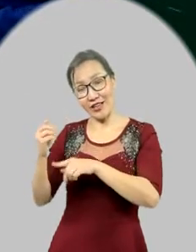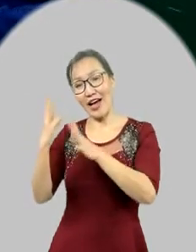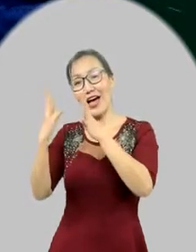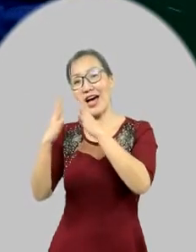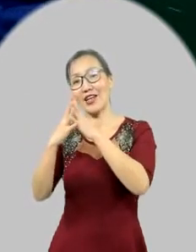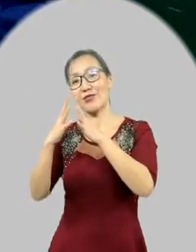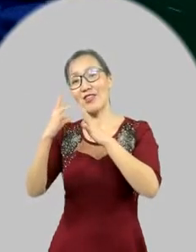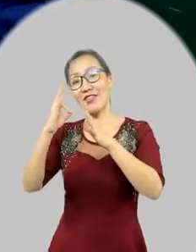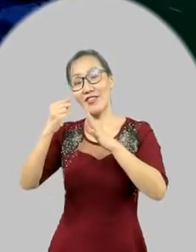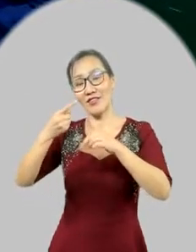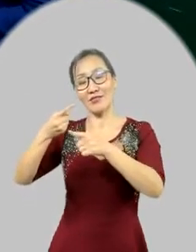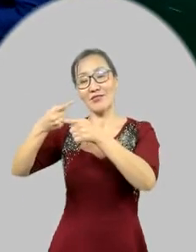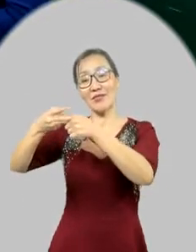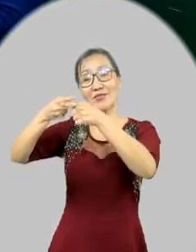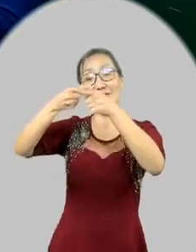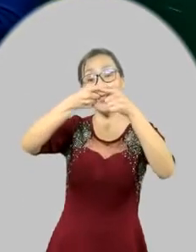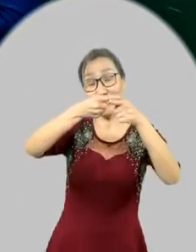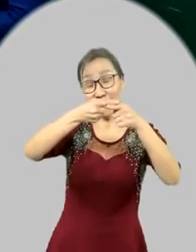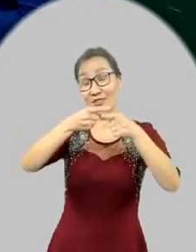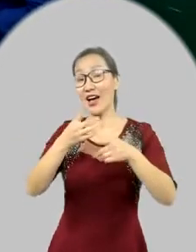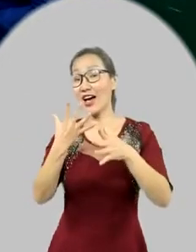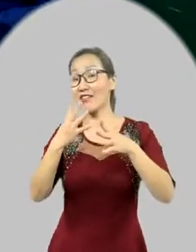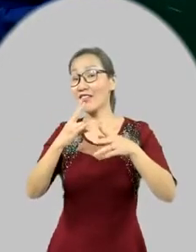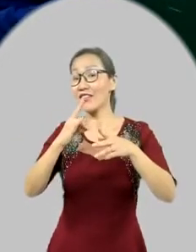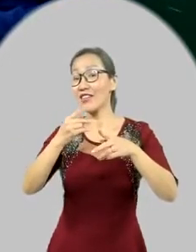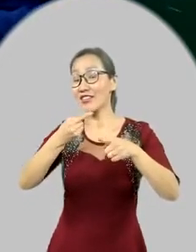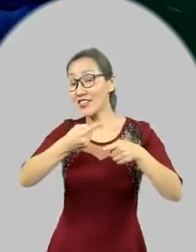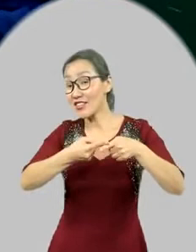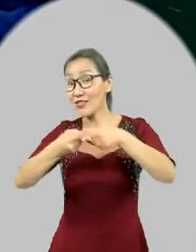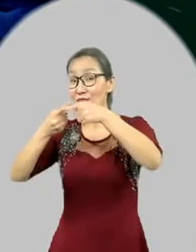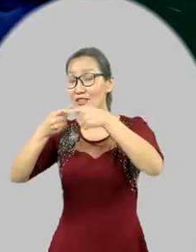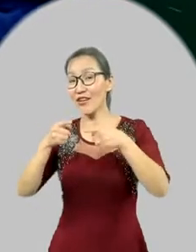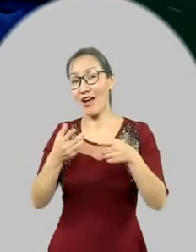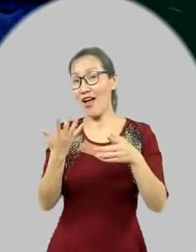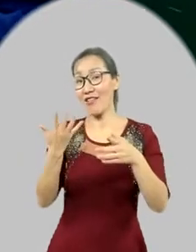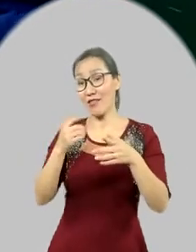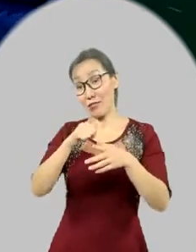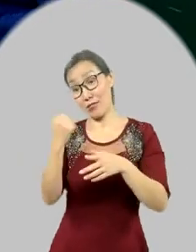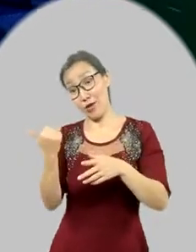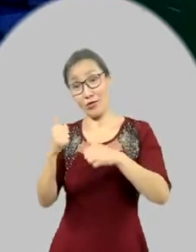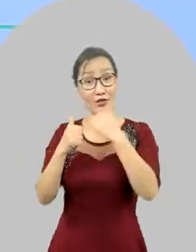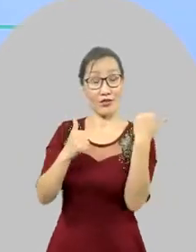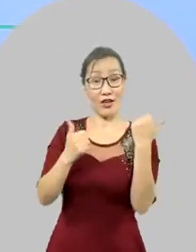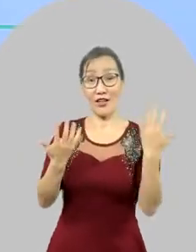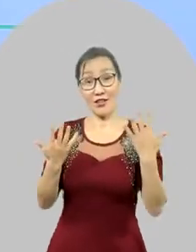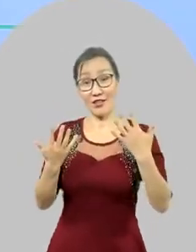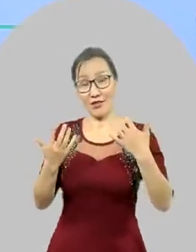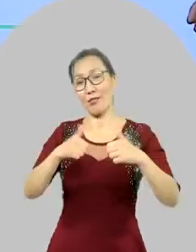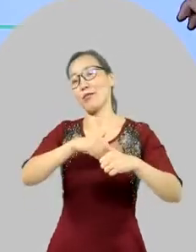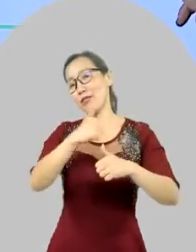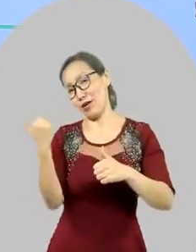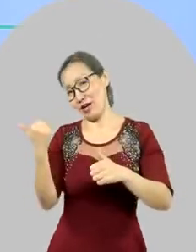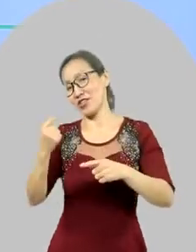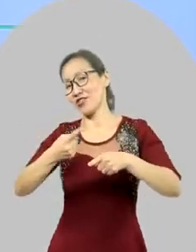11-жээр нэмэгдүүлцгээе. За 11-жээр нэмэгдэхээр тоон шулууны аль чиглэлд нэмэгдэх үлээ? Баруун гар